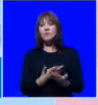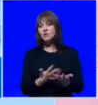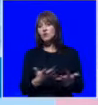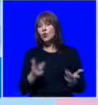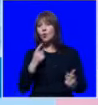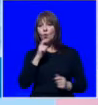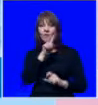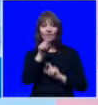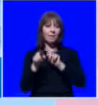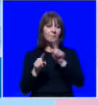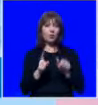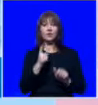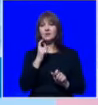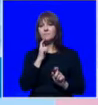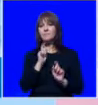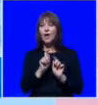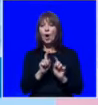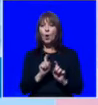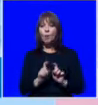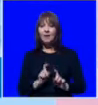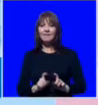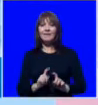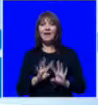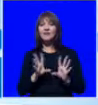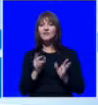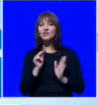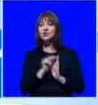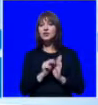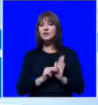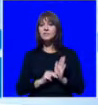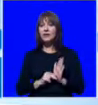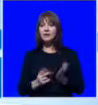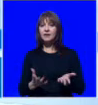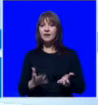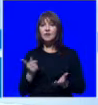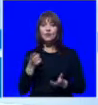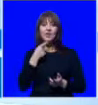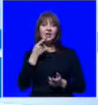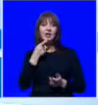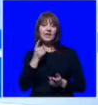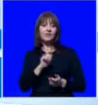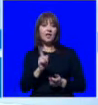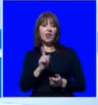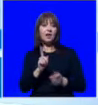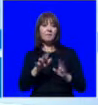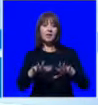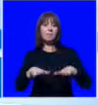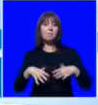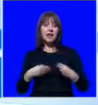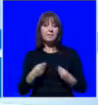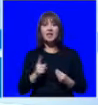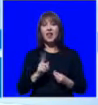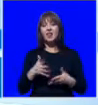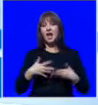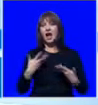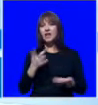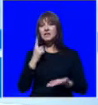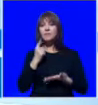множество коментари по всички сметки, така че... Ама говорим... вие казвате, нищо не приемаме. Няма да гласуваме. Не харесваме бюджета, не